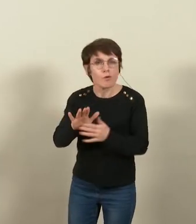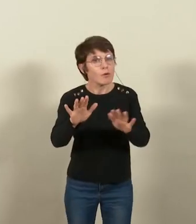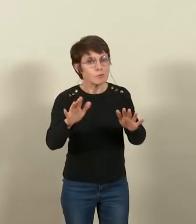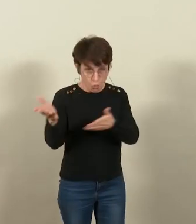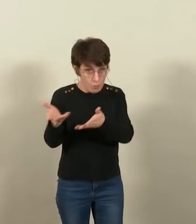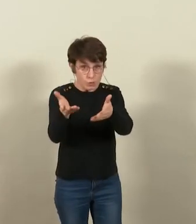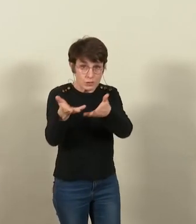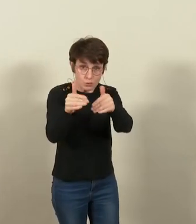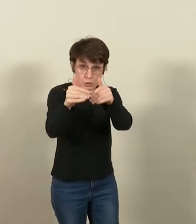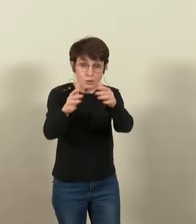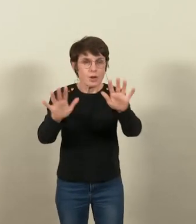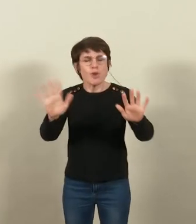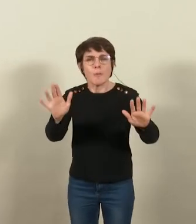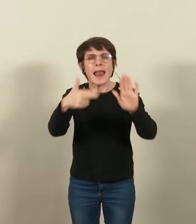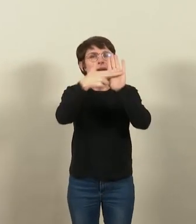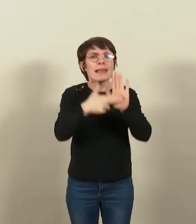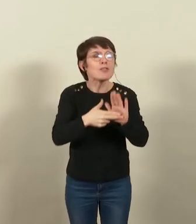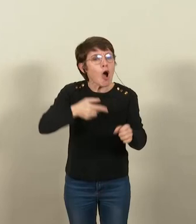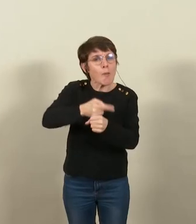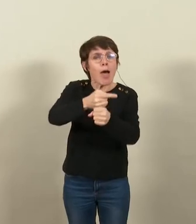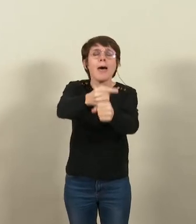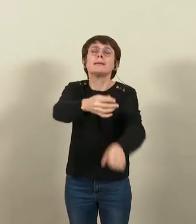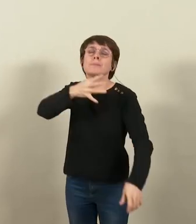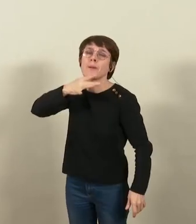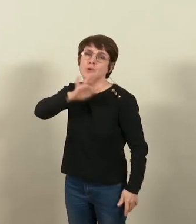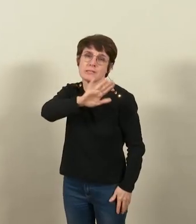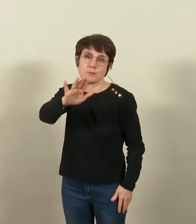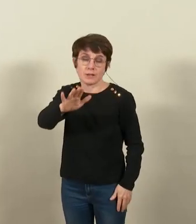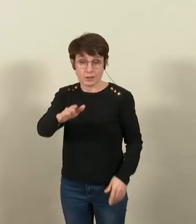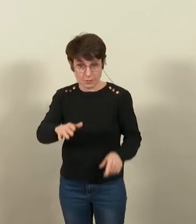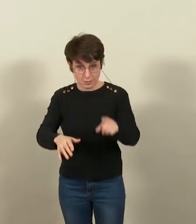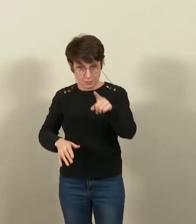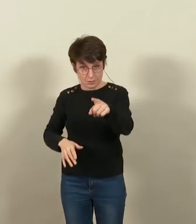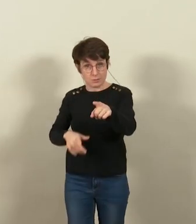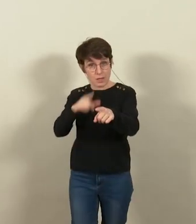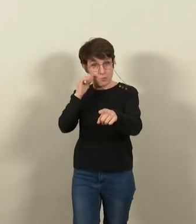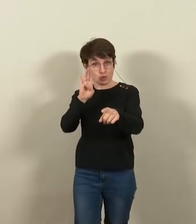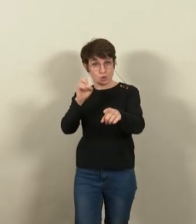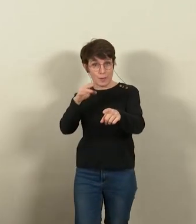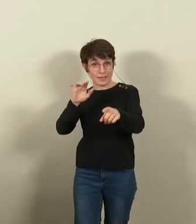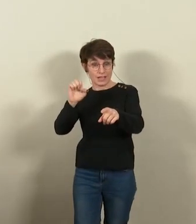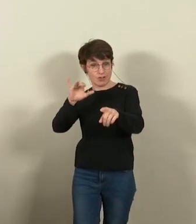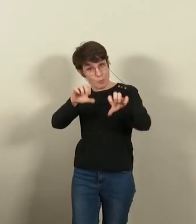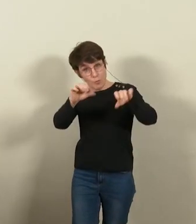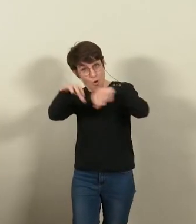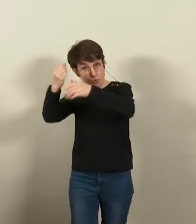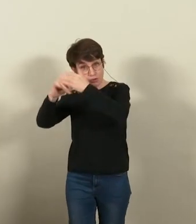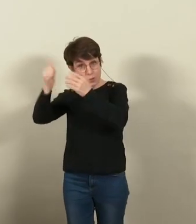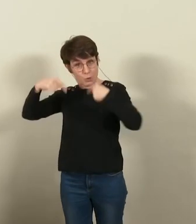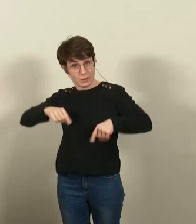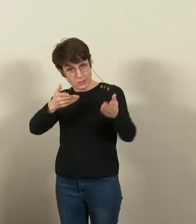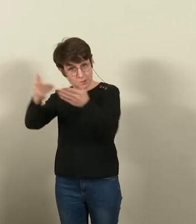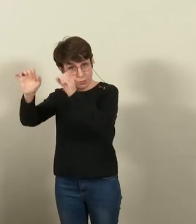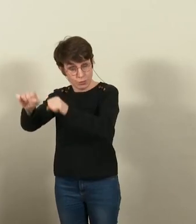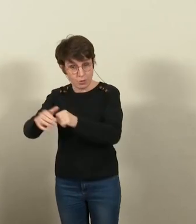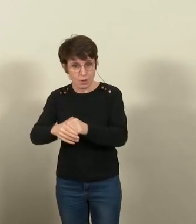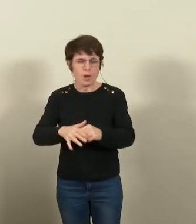c'est non c'est pas possible c'est quelque chose le cabinet de Gabriel recrute monsieur mais écoutez monsieur Monsieur le Maire Monsieur